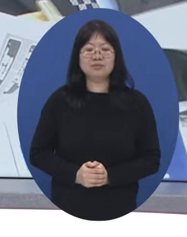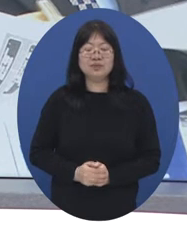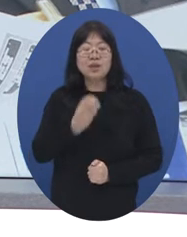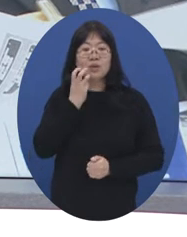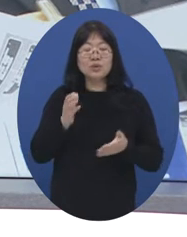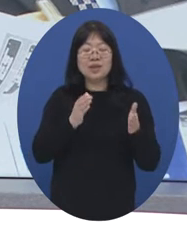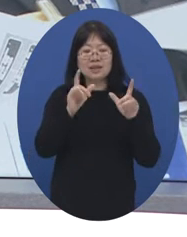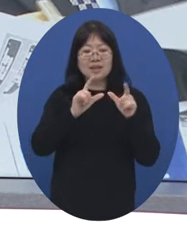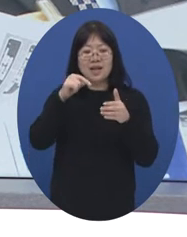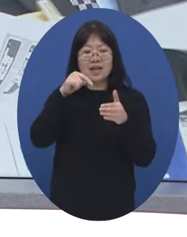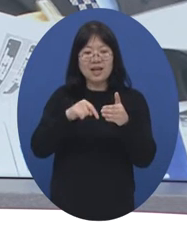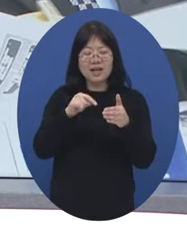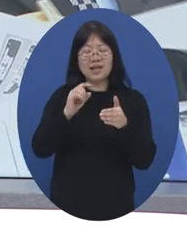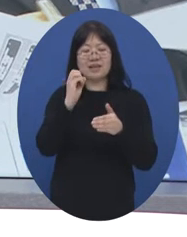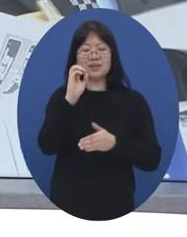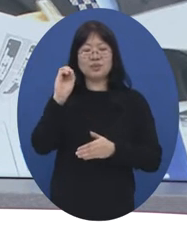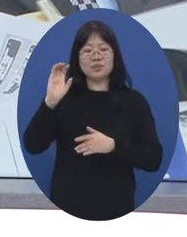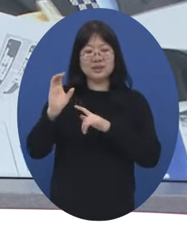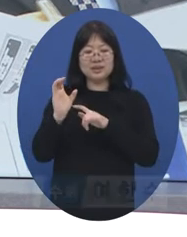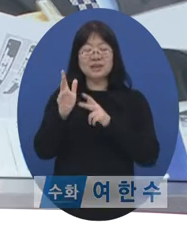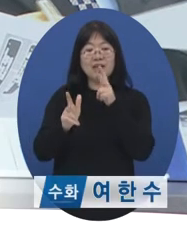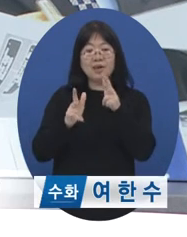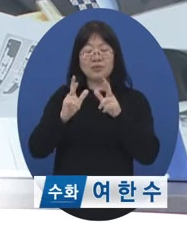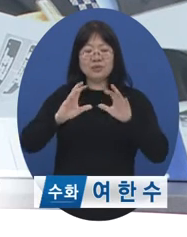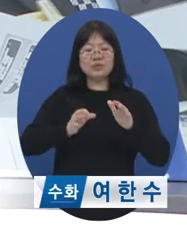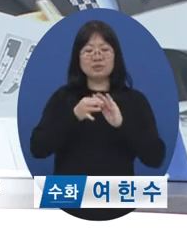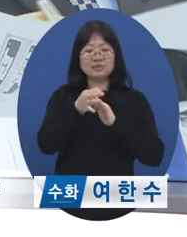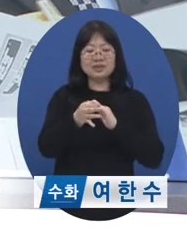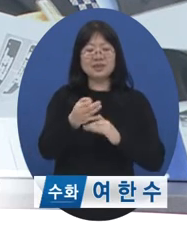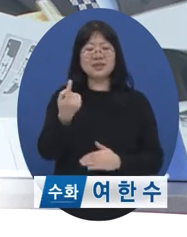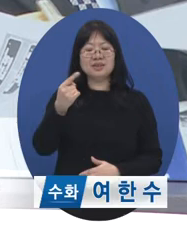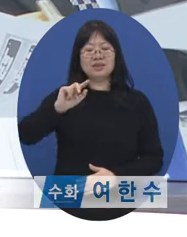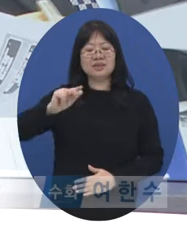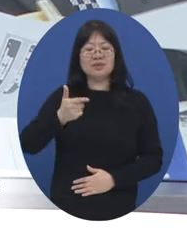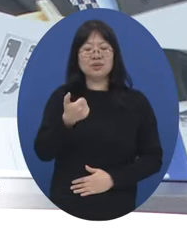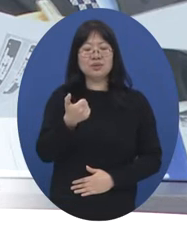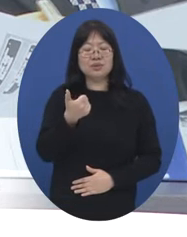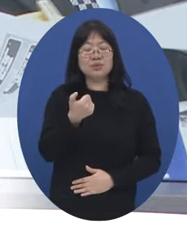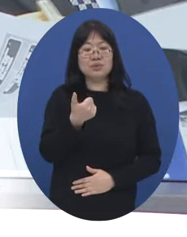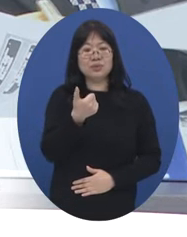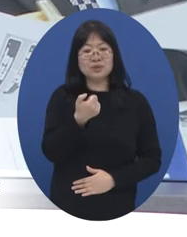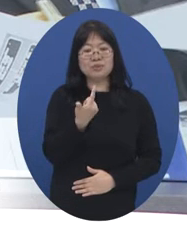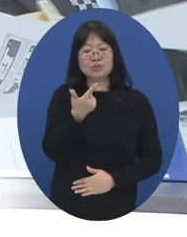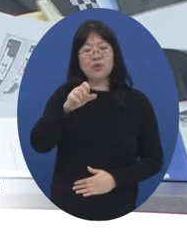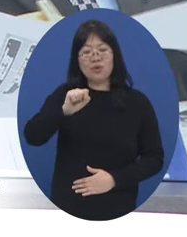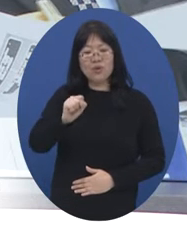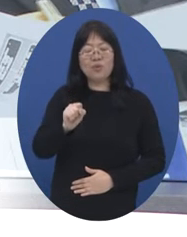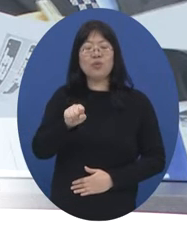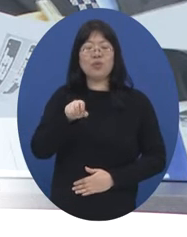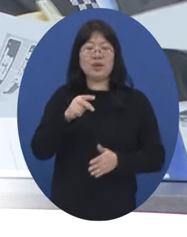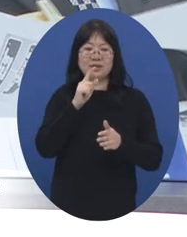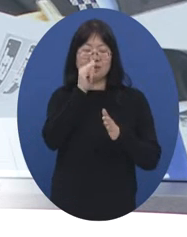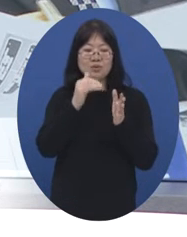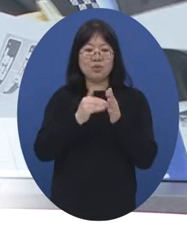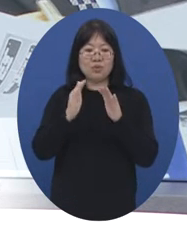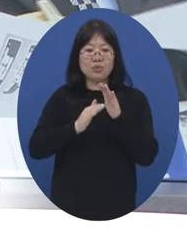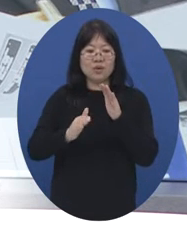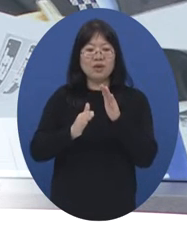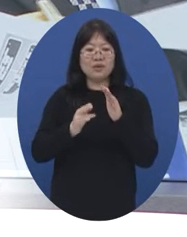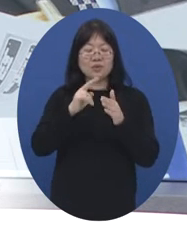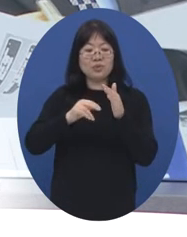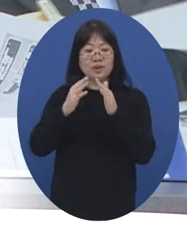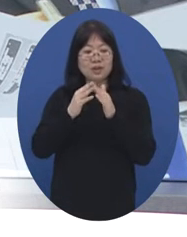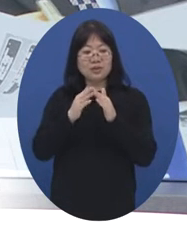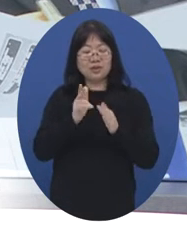경도가 3월에 소스 사업에 국비 1천 7백 56억 원을 확보했습니다 생활의 쏘 사업은 공공도서관 이나 생활 문화